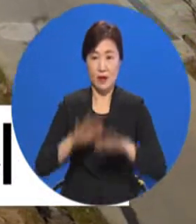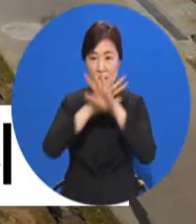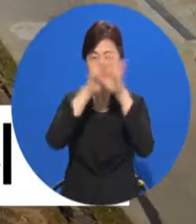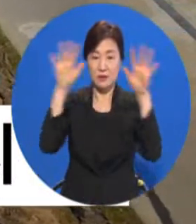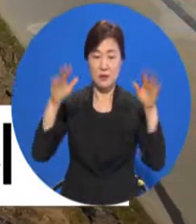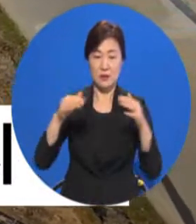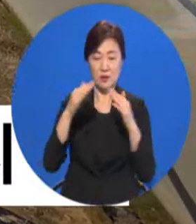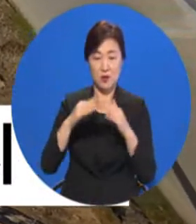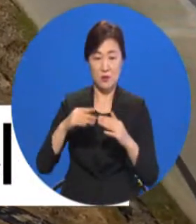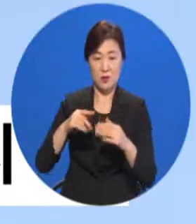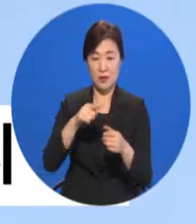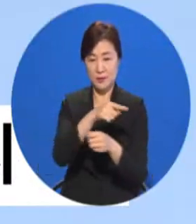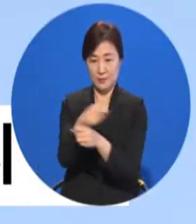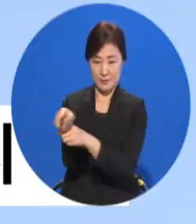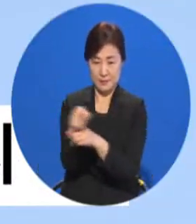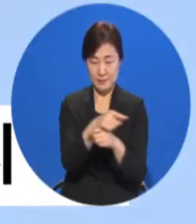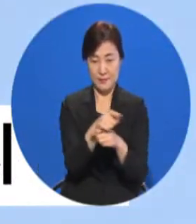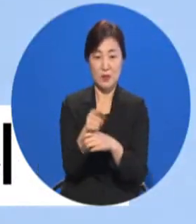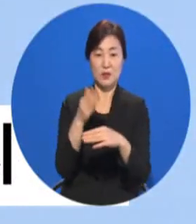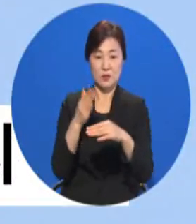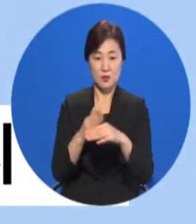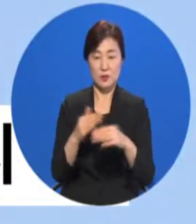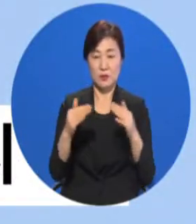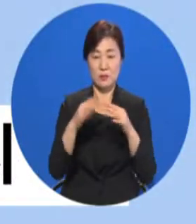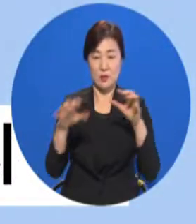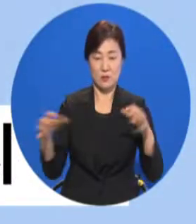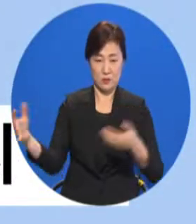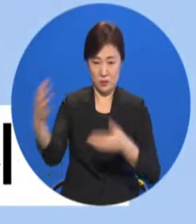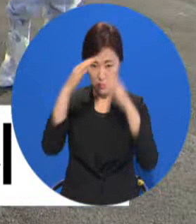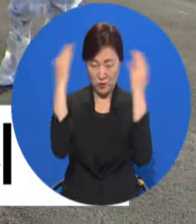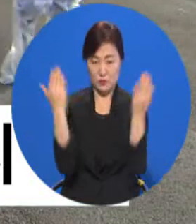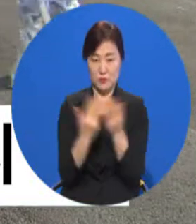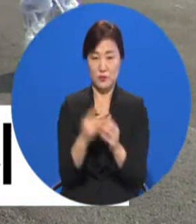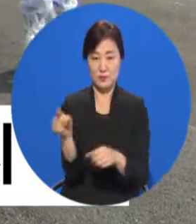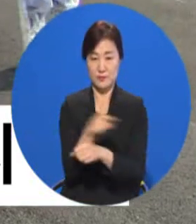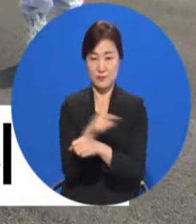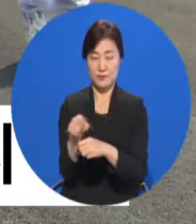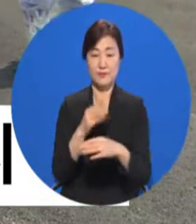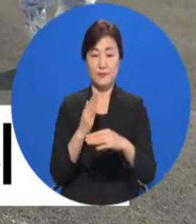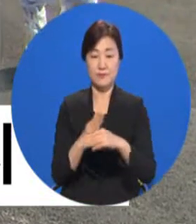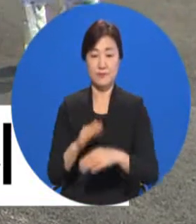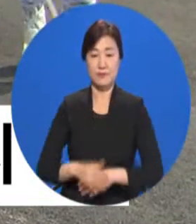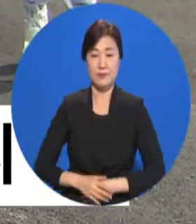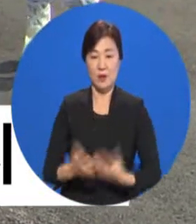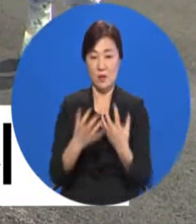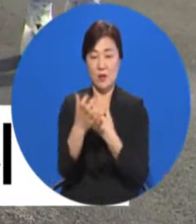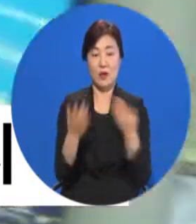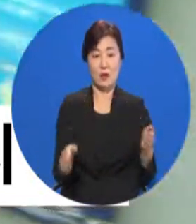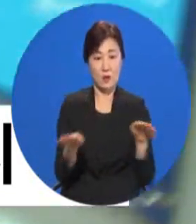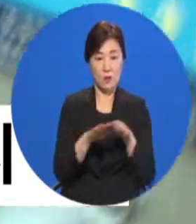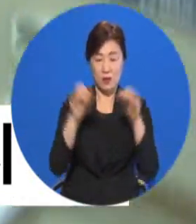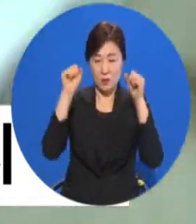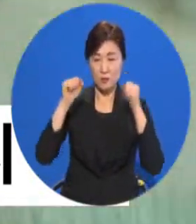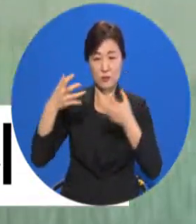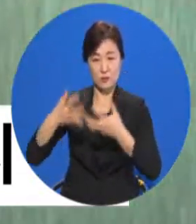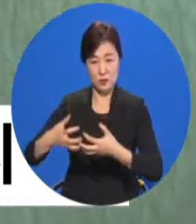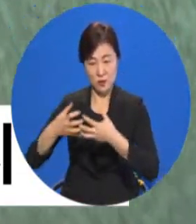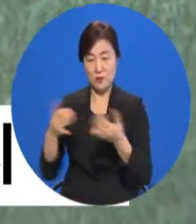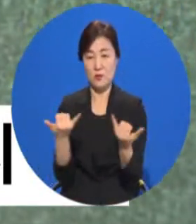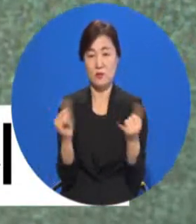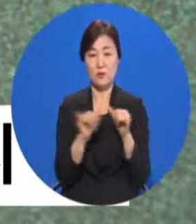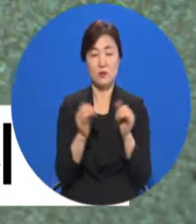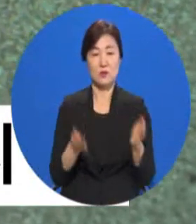지붕까지도 소독약을 뿌리며 마을 전체를 소독하는 겁니다. 마을회관과 운동기구 등